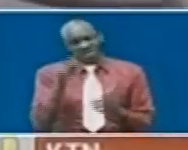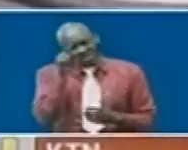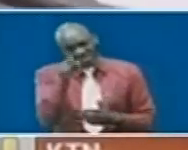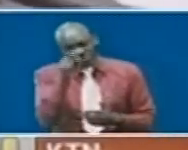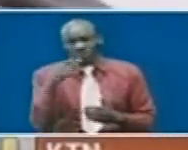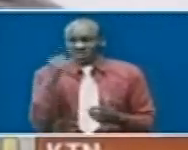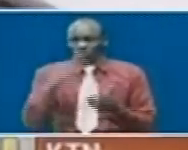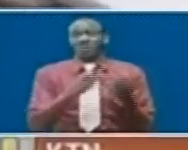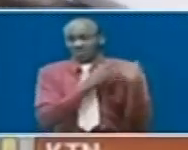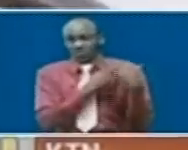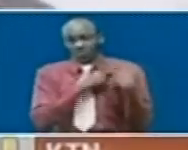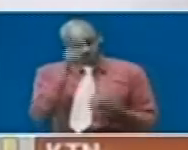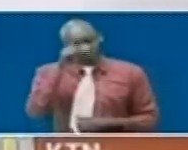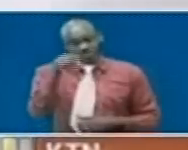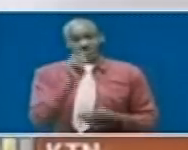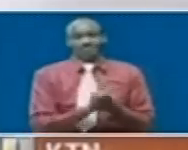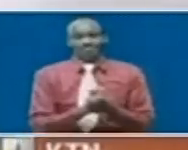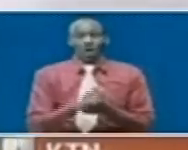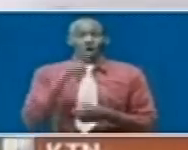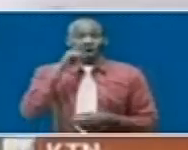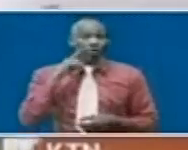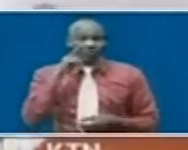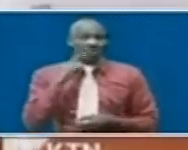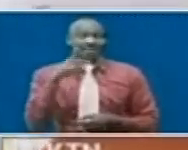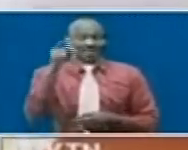hilo likiwa ni jukumu la polisi. Lofty Matambo, KTN leo.